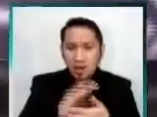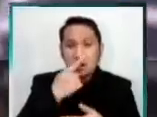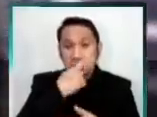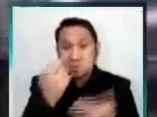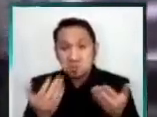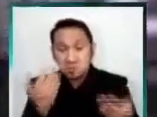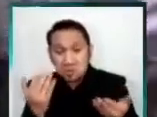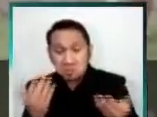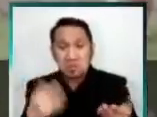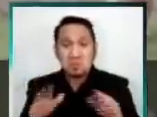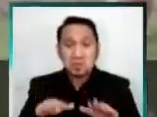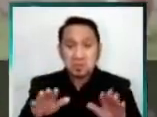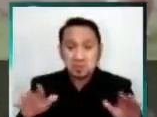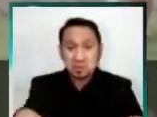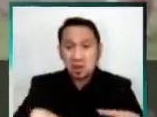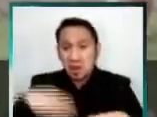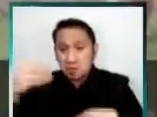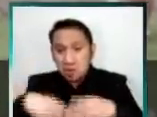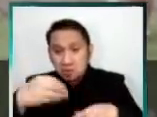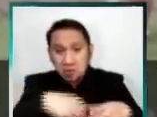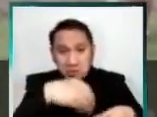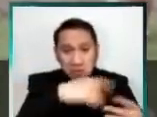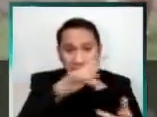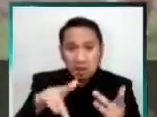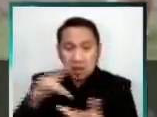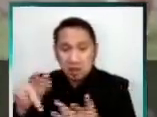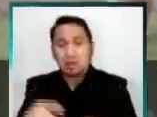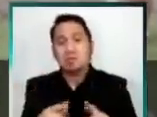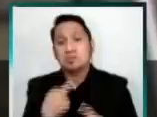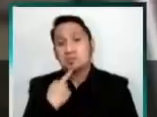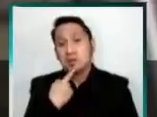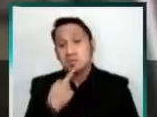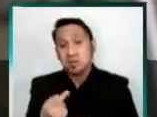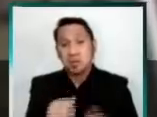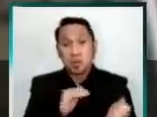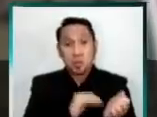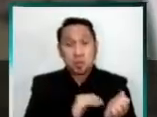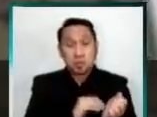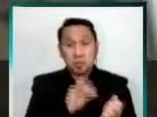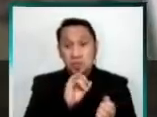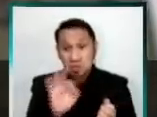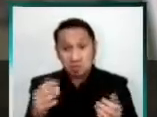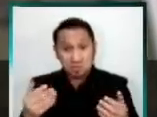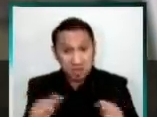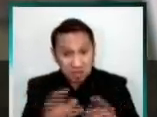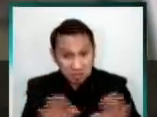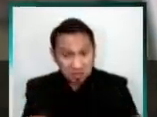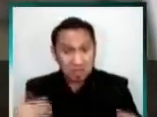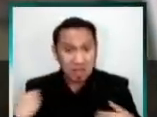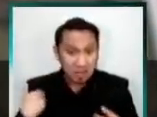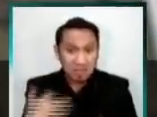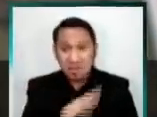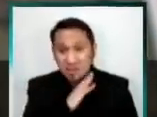sa labas noong lumuwag ang restrictions. Sabi ng isang pediatric expert, sakaling magkasintomas sa mga bata, kahit hindi pa